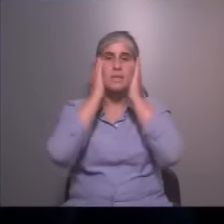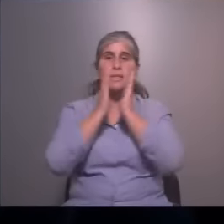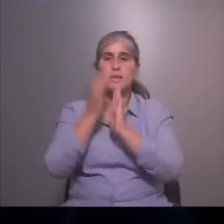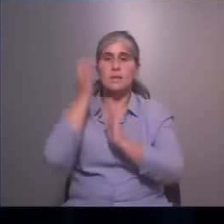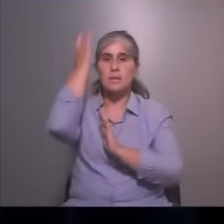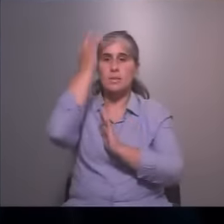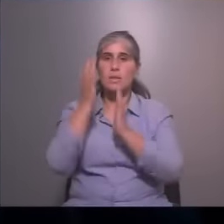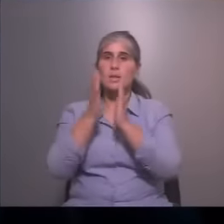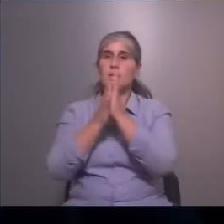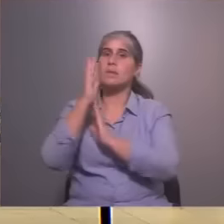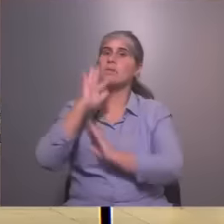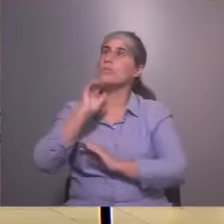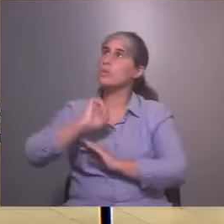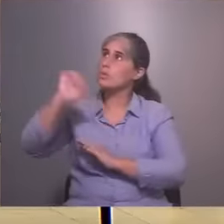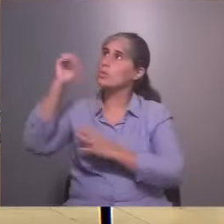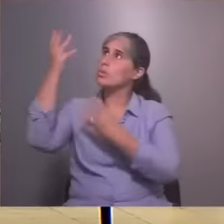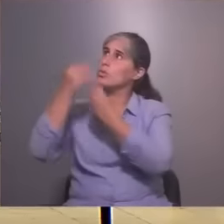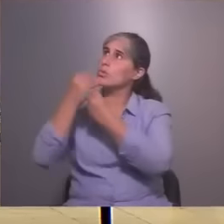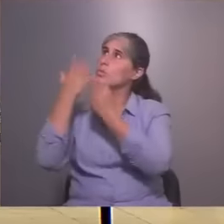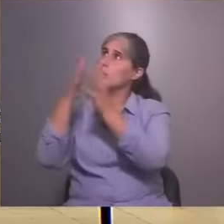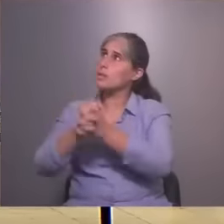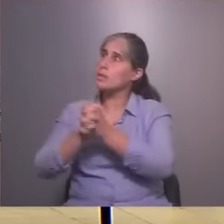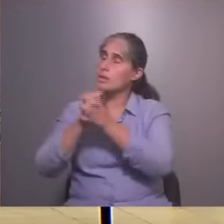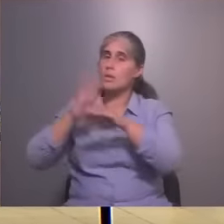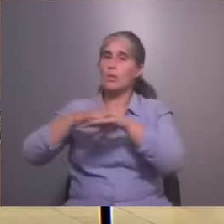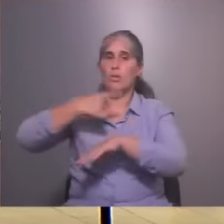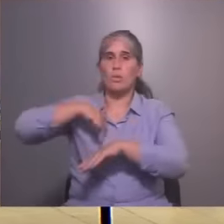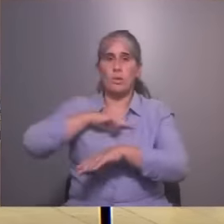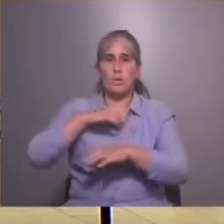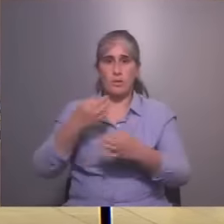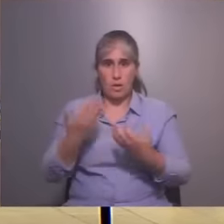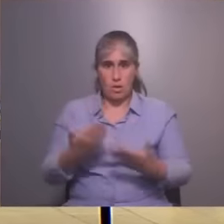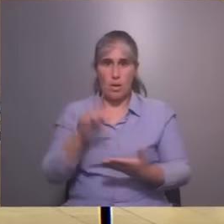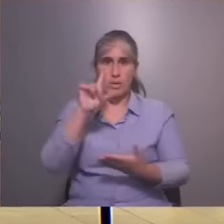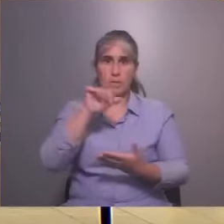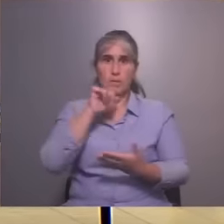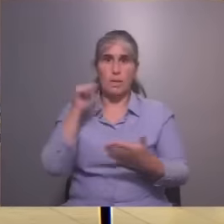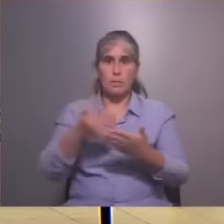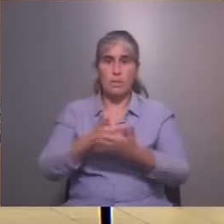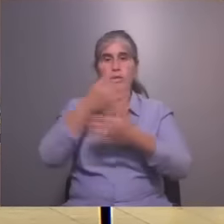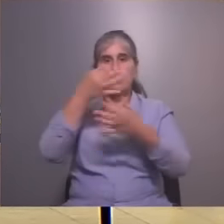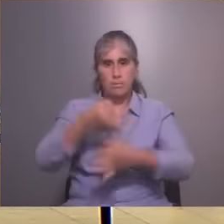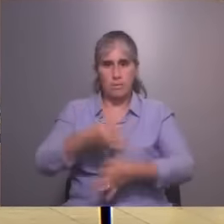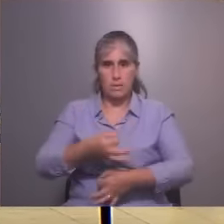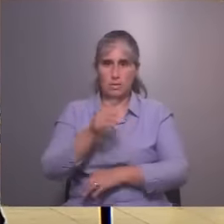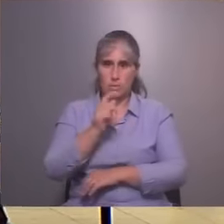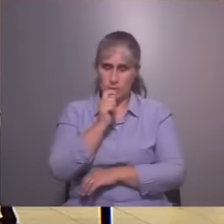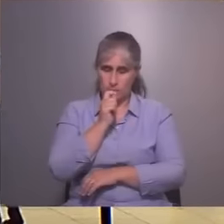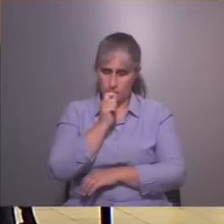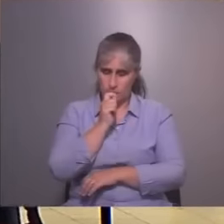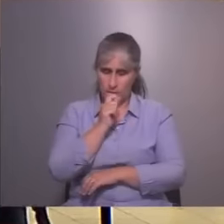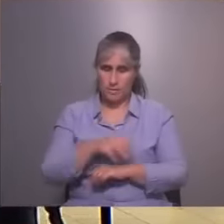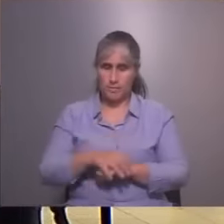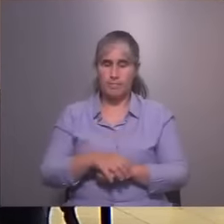i błogosławiony owoc żywota Twojego, Jezus. Święta Maryjo, Matko Boża, prosz o